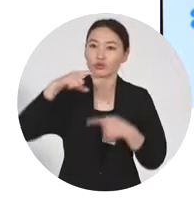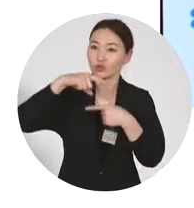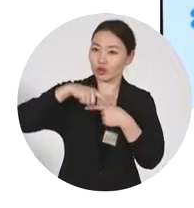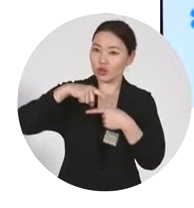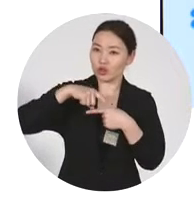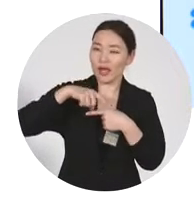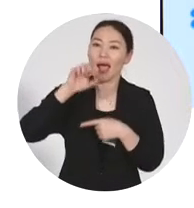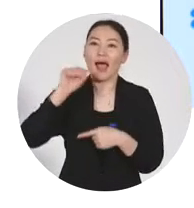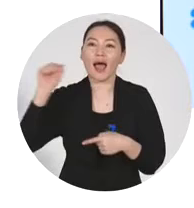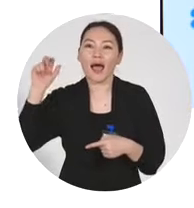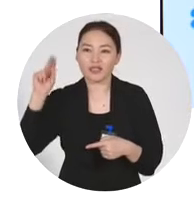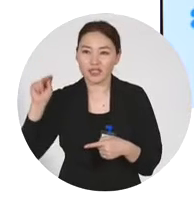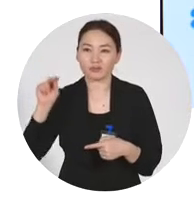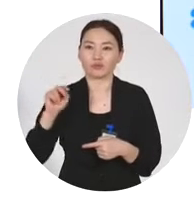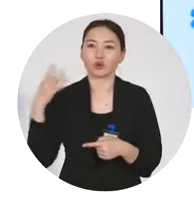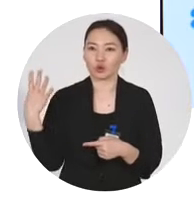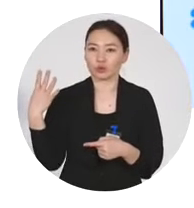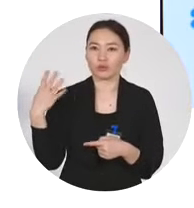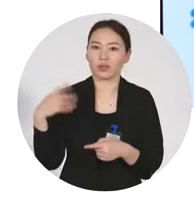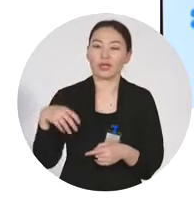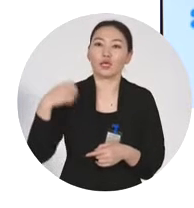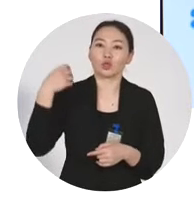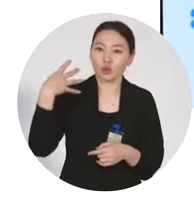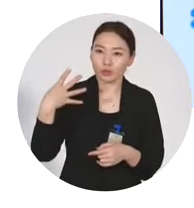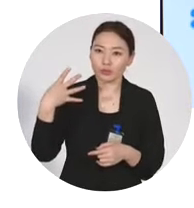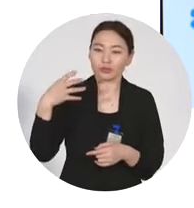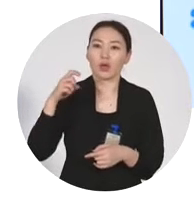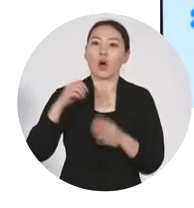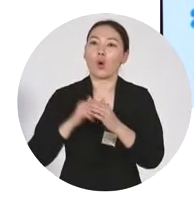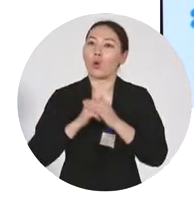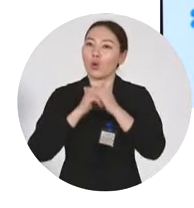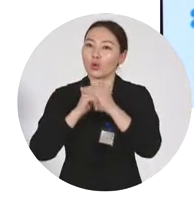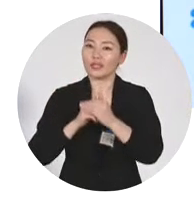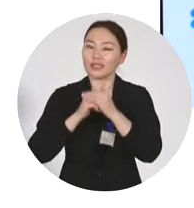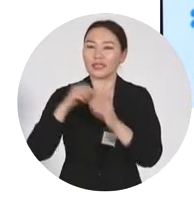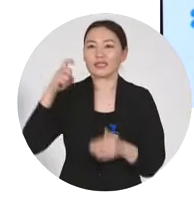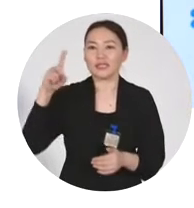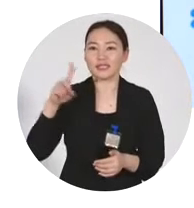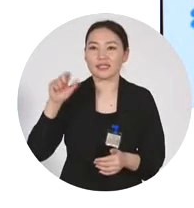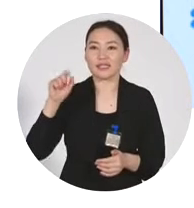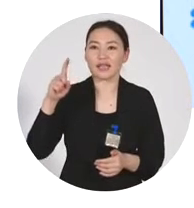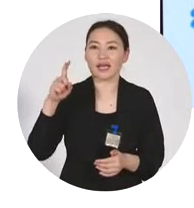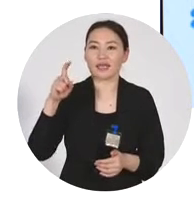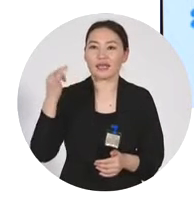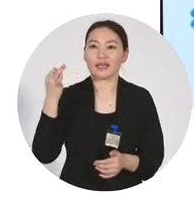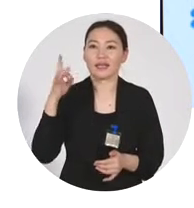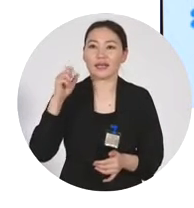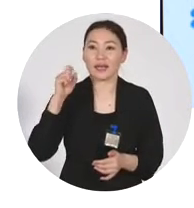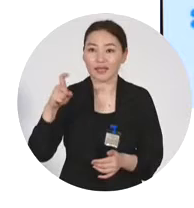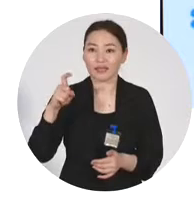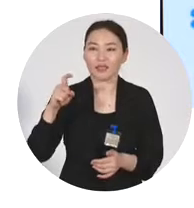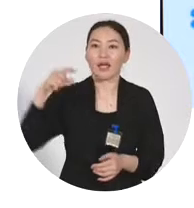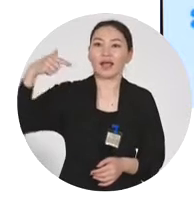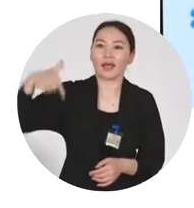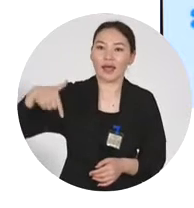ээ. За дараагийн нөхцөл бол хүндтгэн захирахын игтун, игтун нөхцөл. За энэ